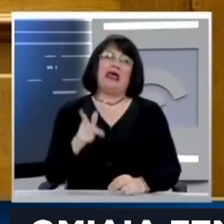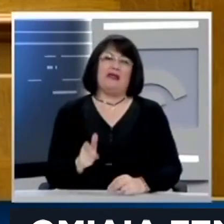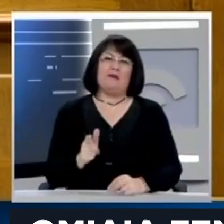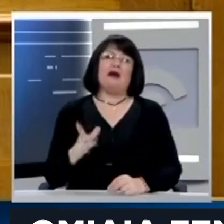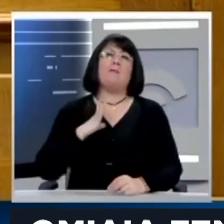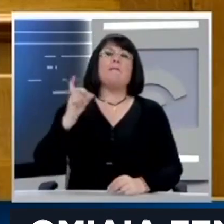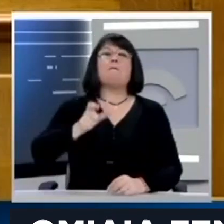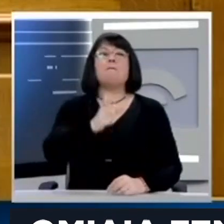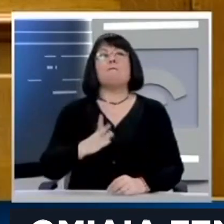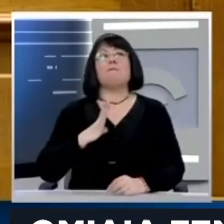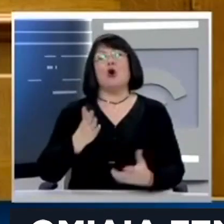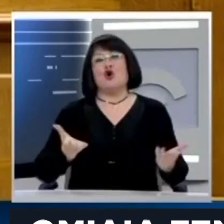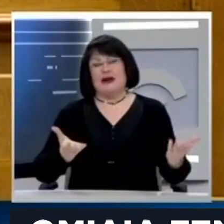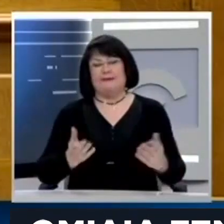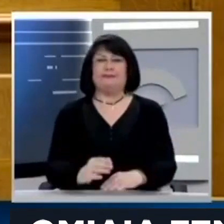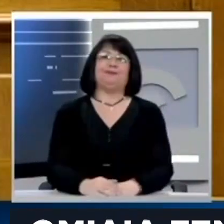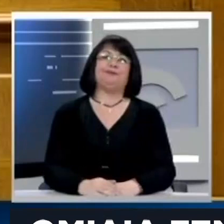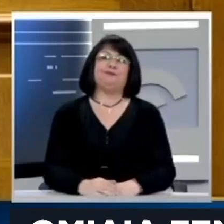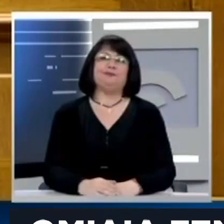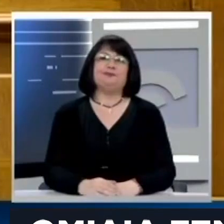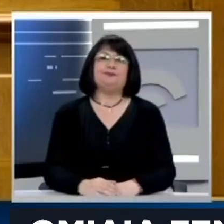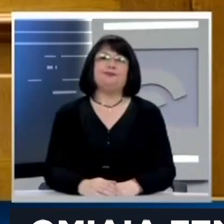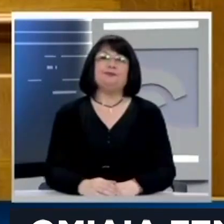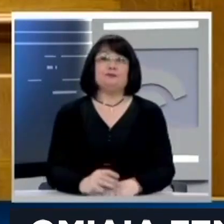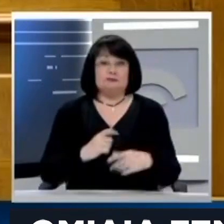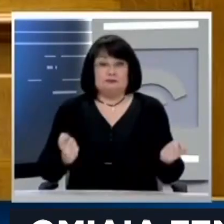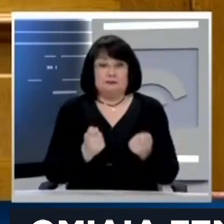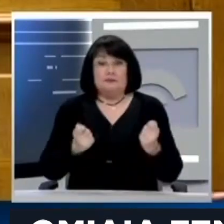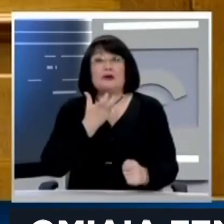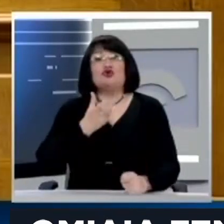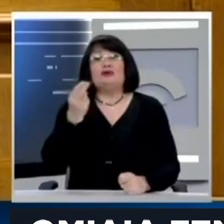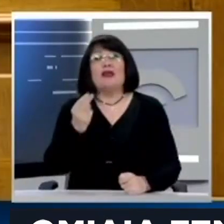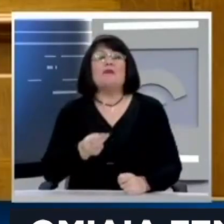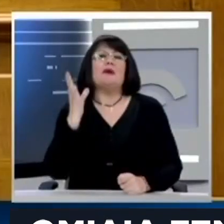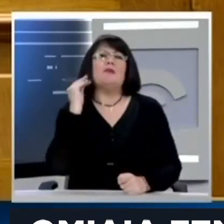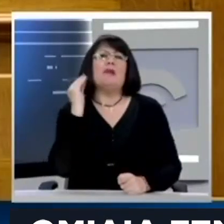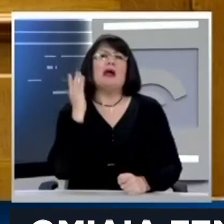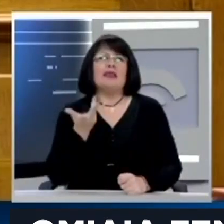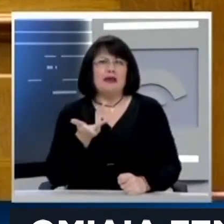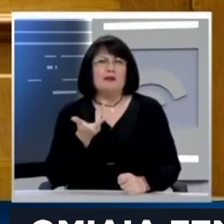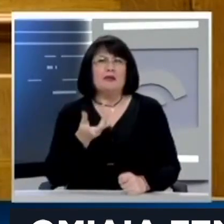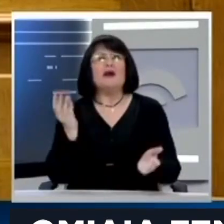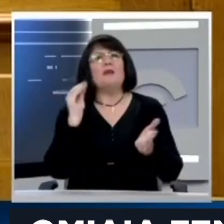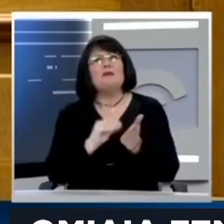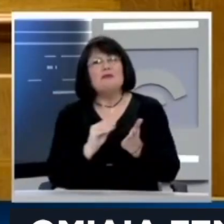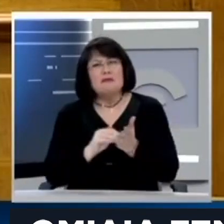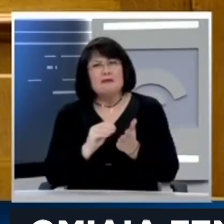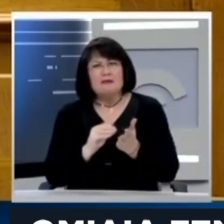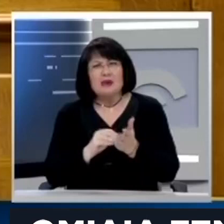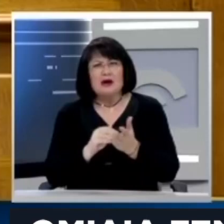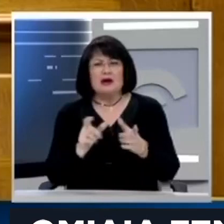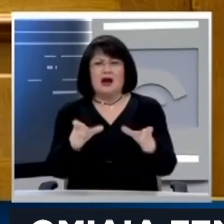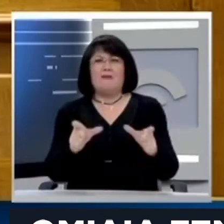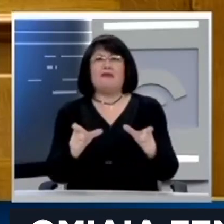των πολιτών. Ενώ όλα αυτά είναι σε εξέλιξη, πληροφορηθήκαμε τη νέα αναβαθμισμένη